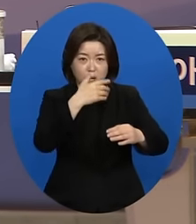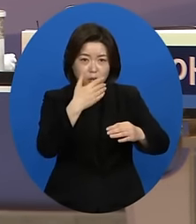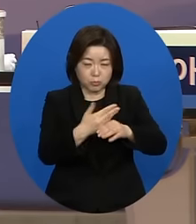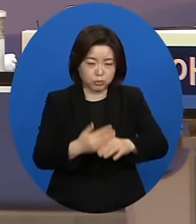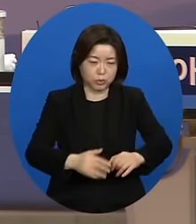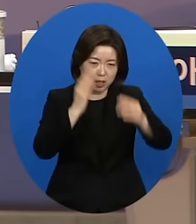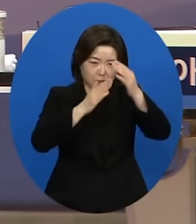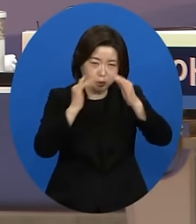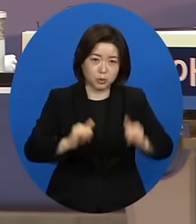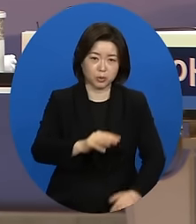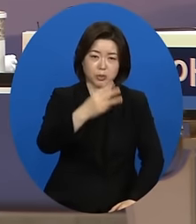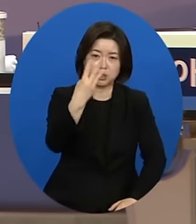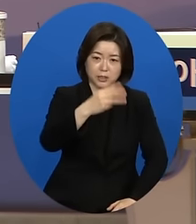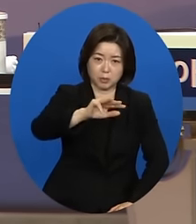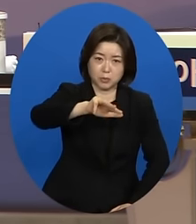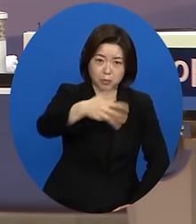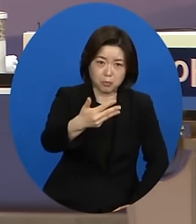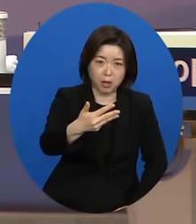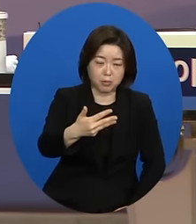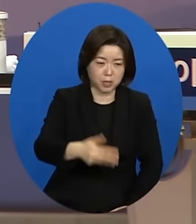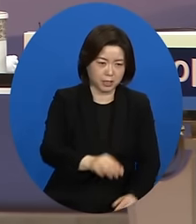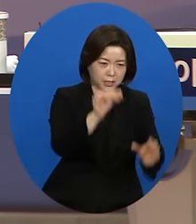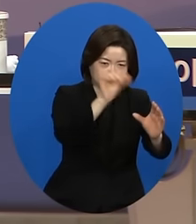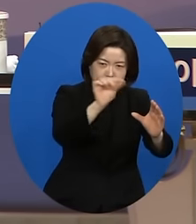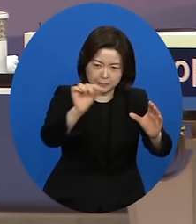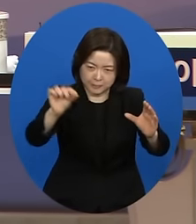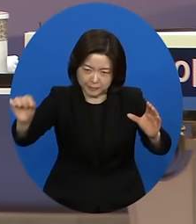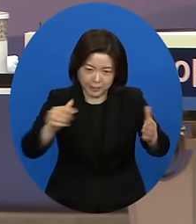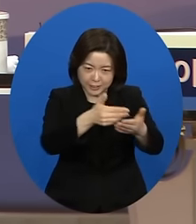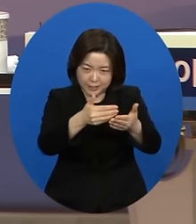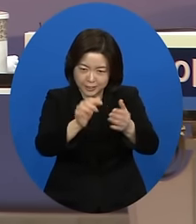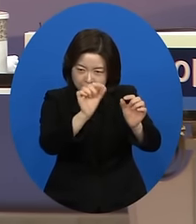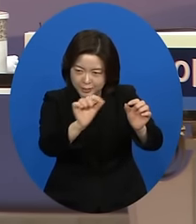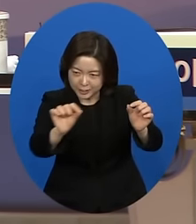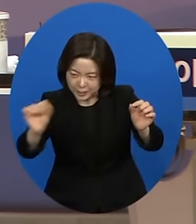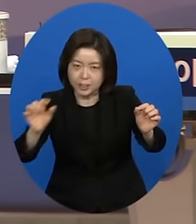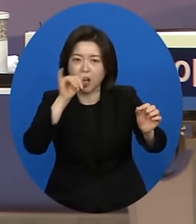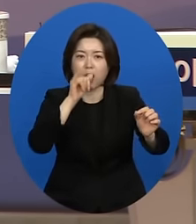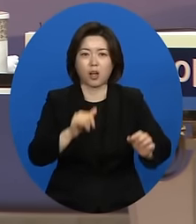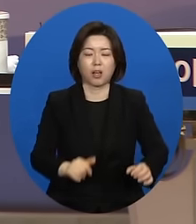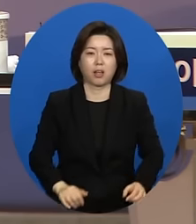성도들 3,800명을 꽂아놓았더라고요.